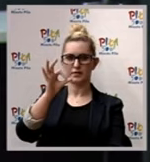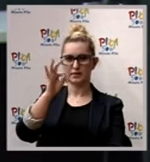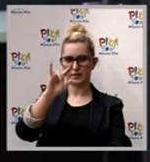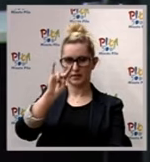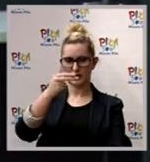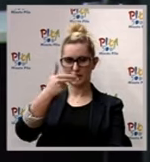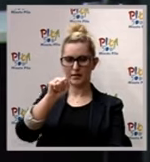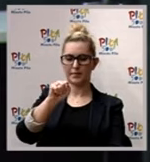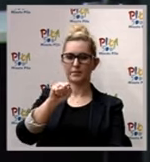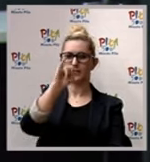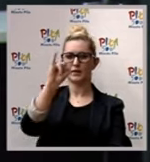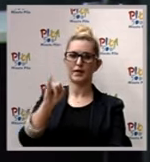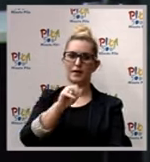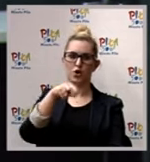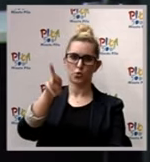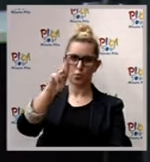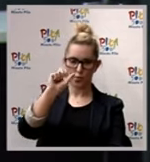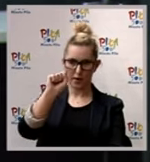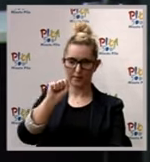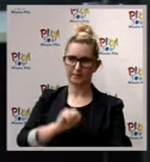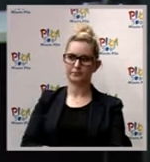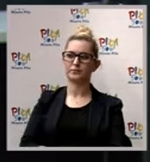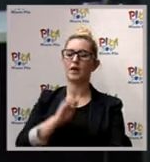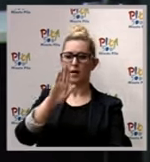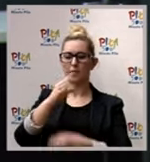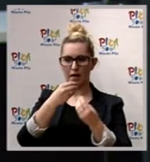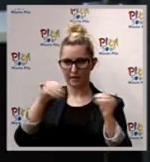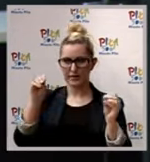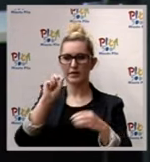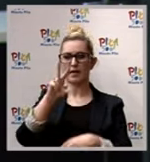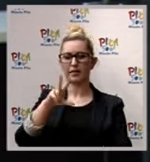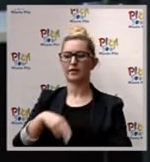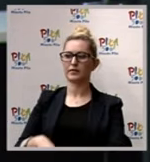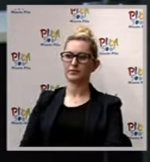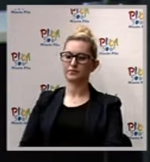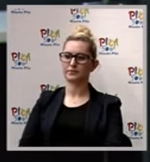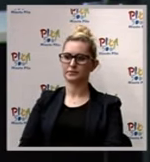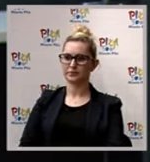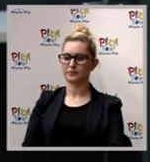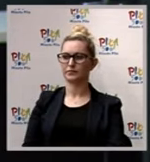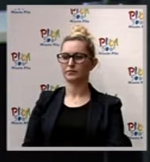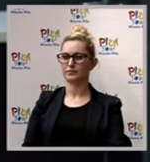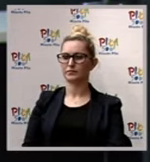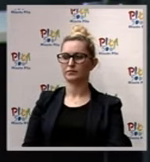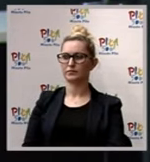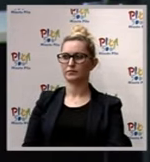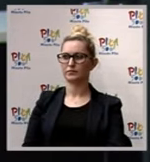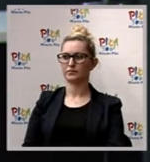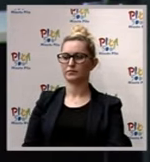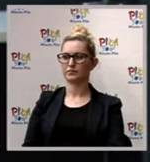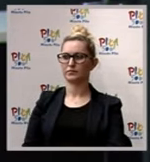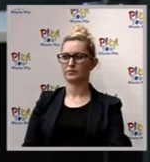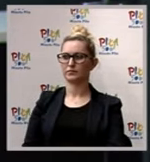że kandydatka Ewa Krystyna Jurach uzyskała więcej głosów za wyborem niż przeciw wyborowi i została wybrana